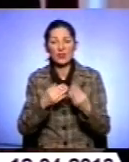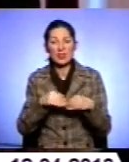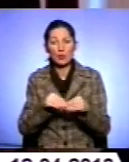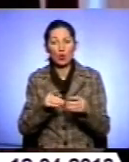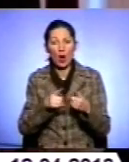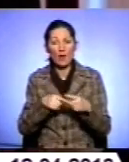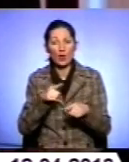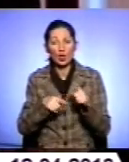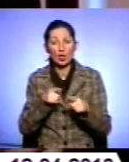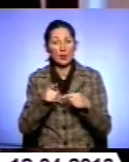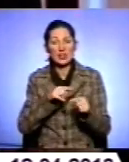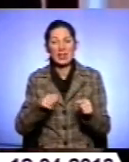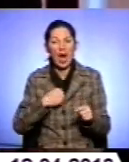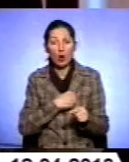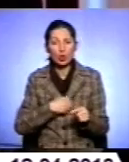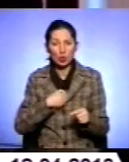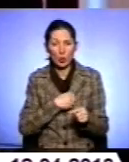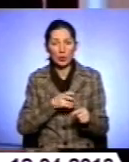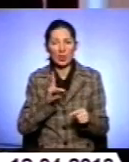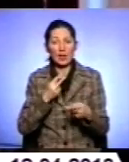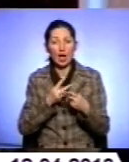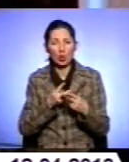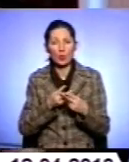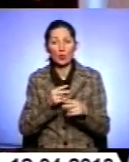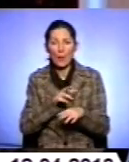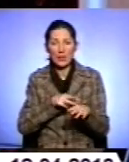повернулася неозлоблена на правоохоронну структуру, на